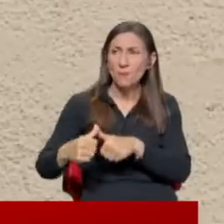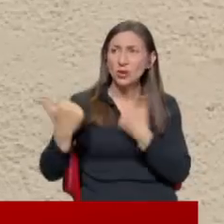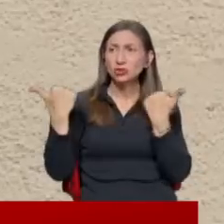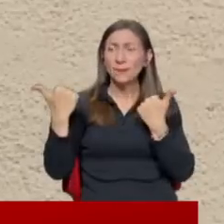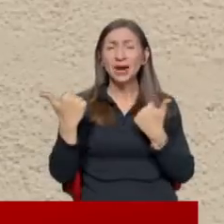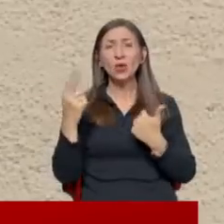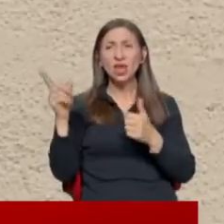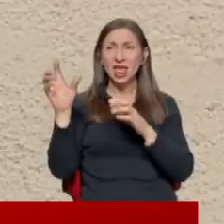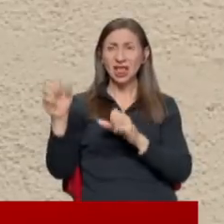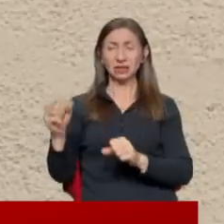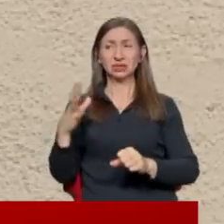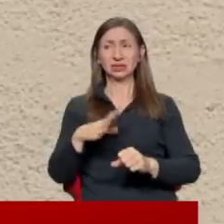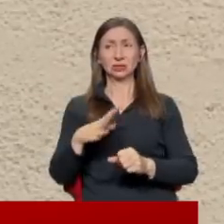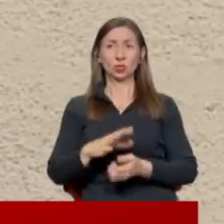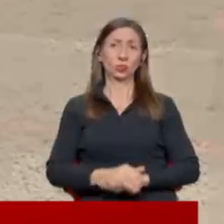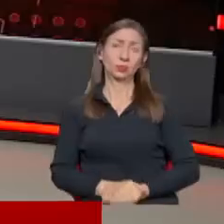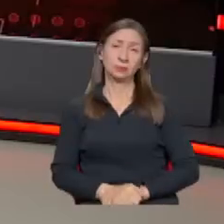boşanmak, onun da yakalanmasını istiyorum.